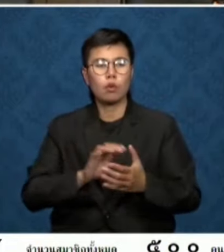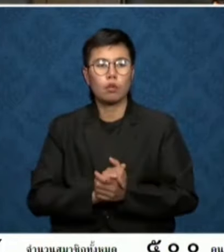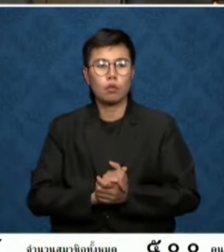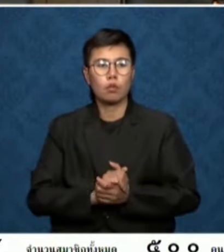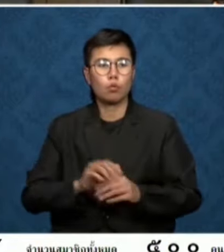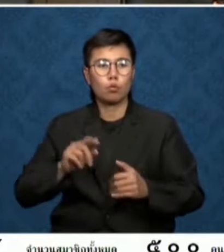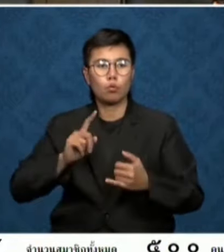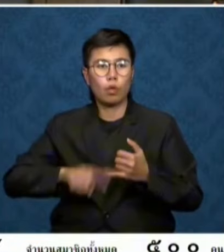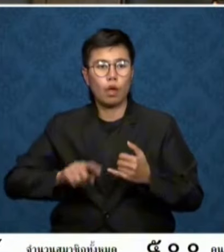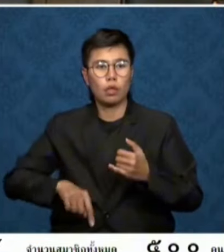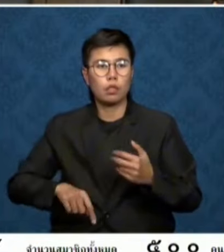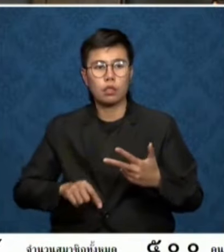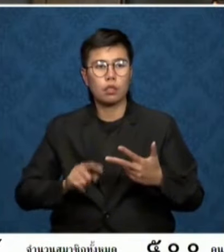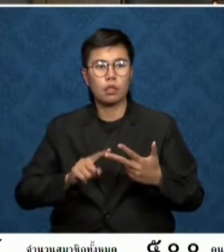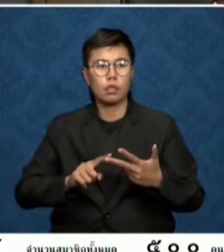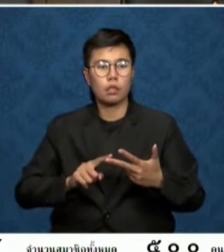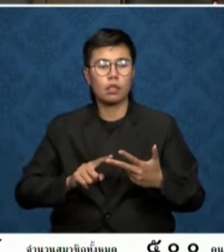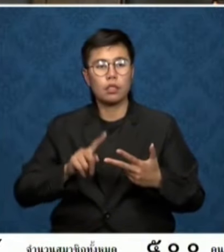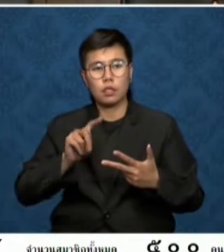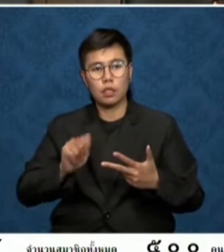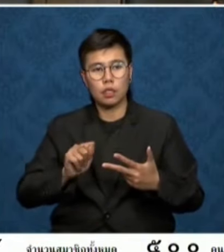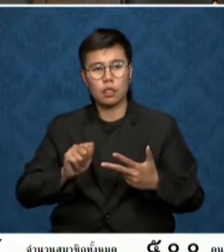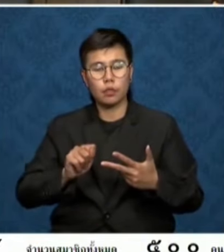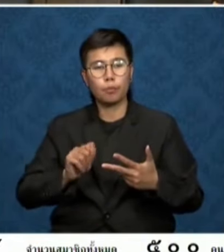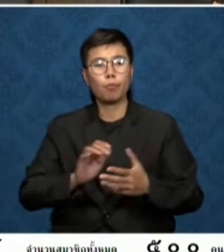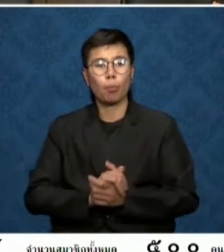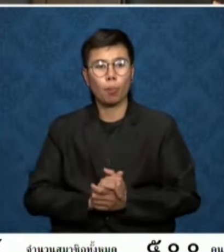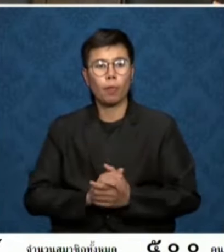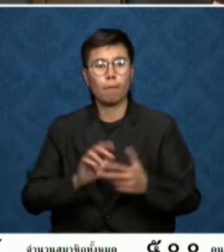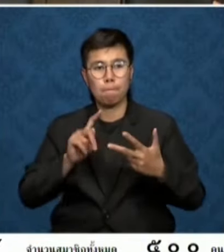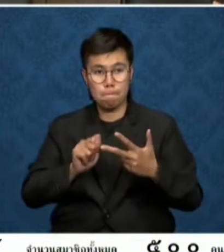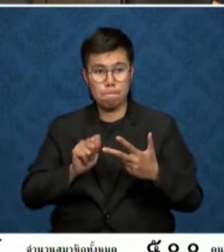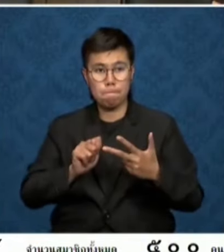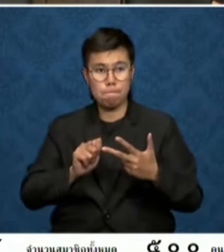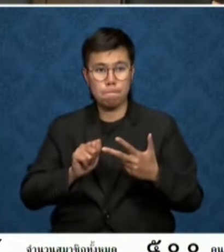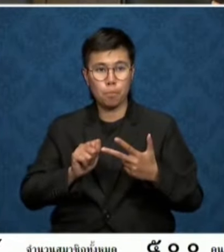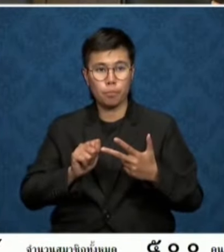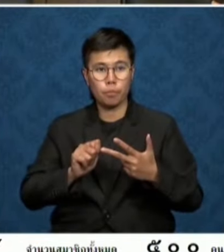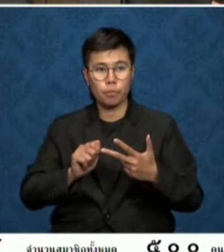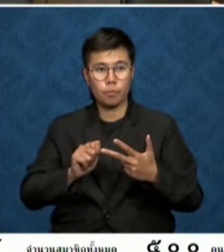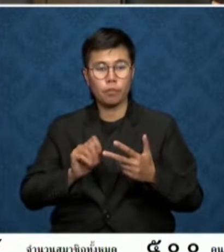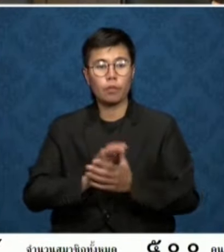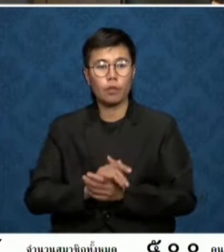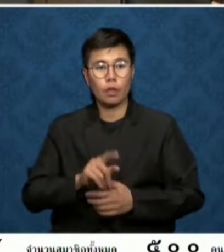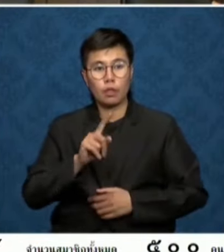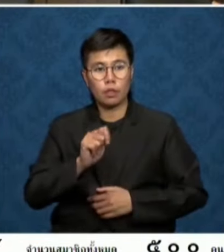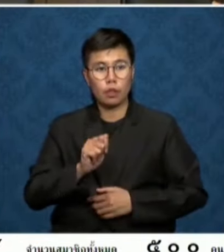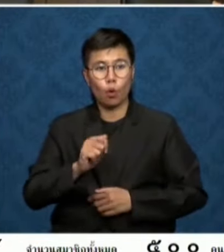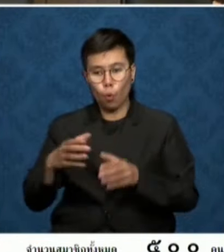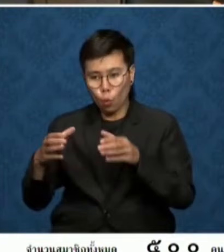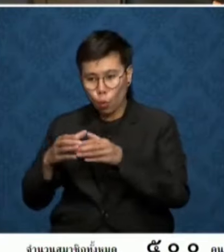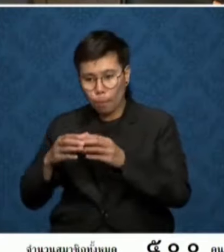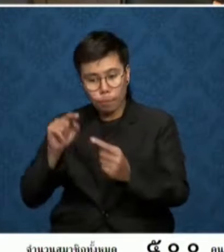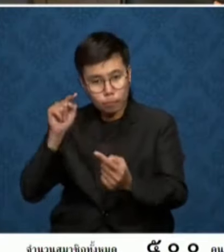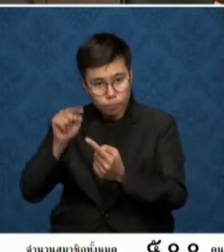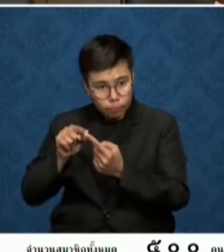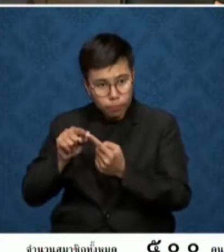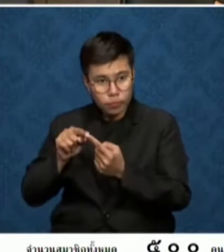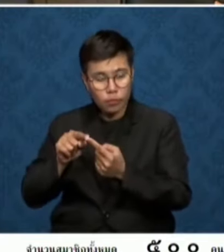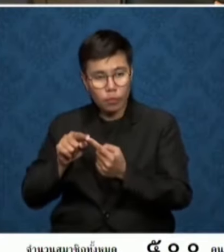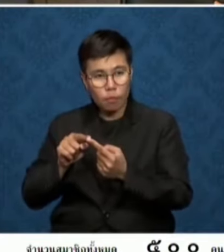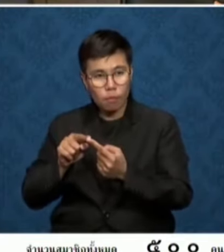ายครับ CUT Cut ครับมาง่ายๆวันนี้ตัว T ครับก็คือคำว่า Target แปลว่ากลุ่มเป้าหมายเราท่